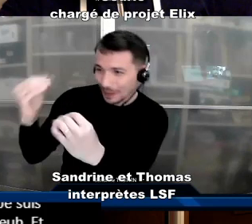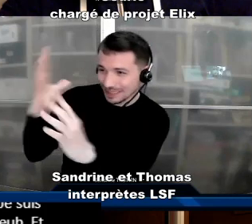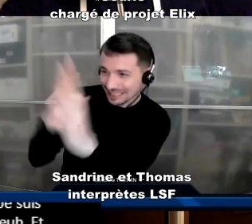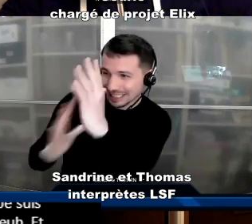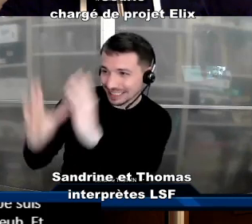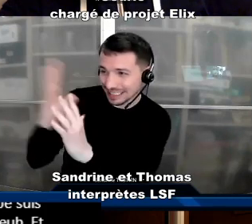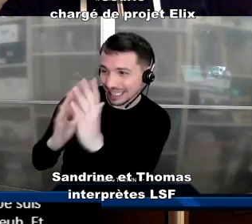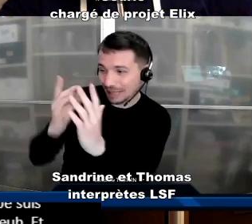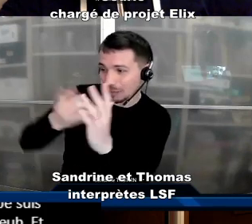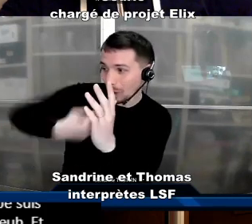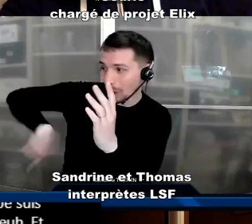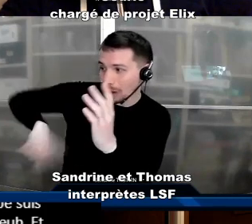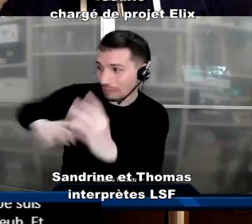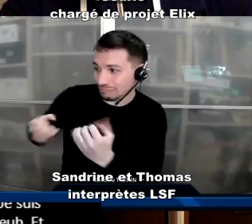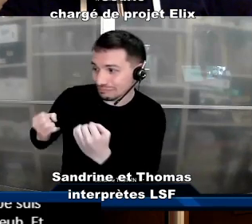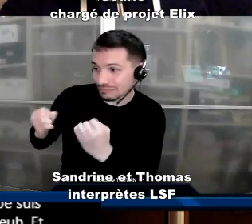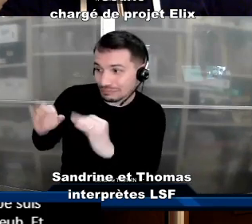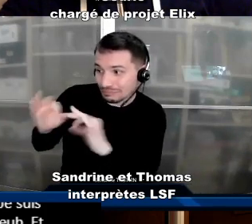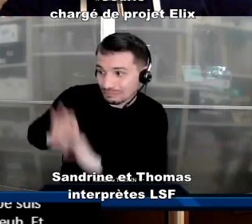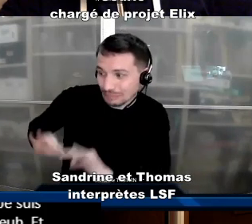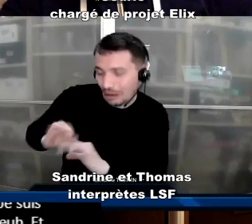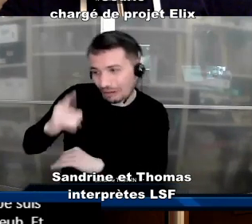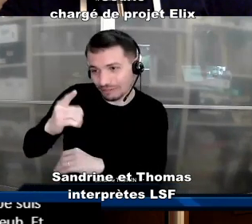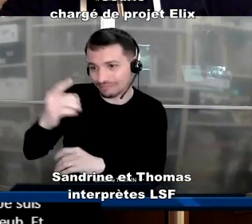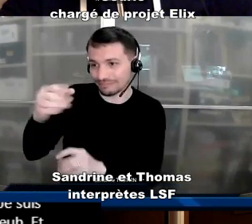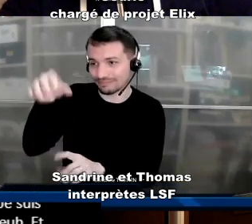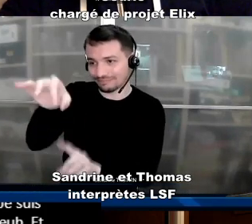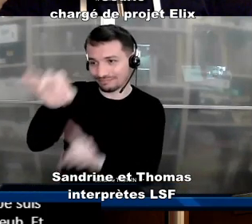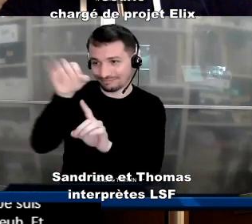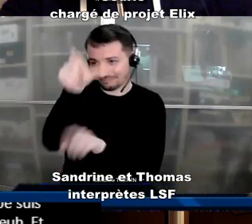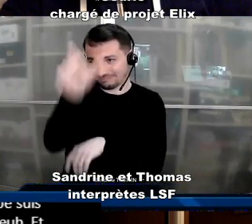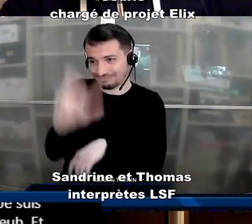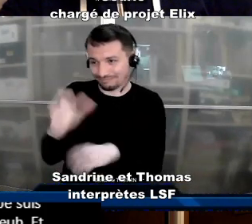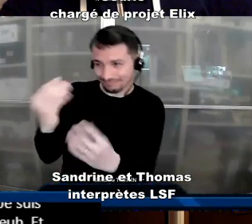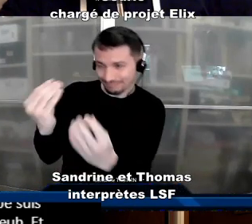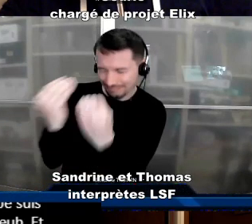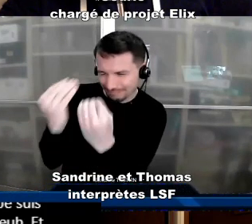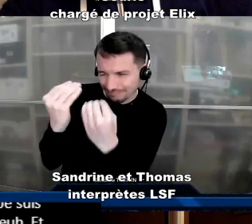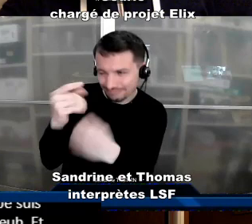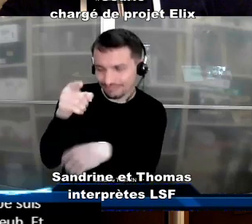pour ceux qui ne maîtrisent pas. Voilà, mais je me suis pris